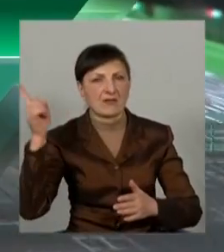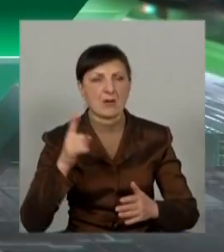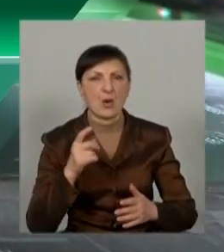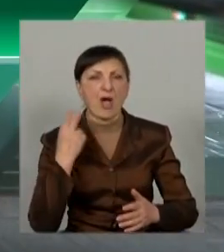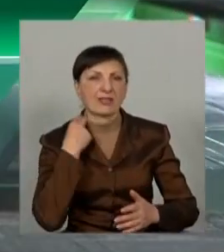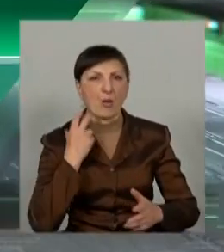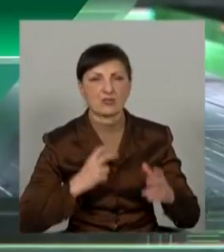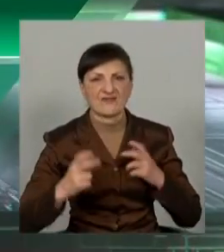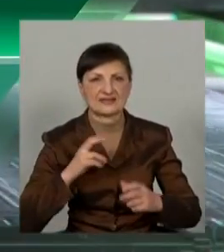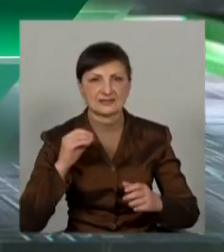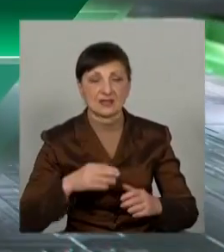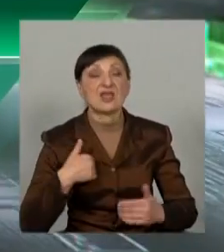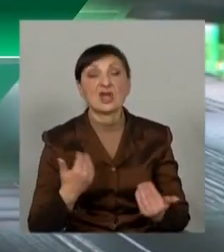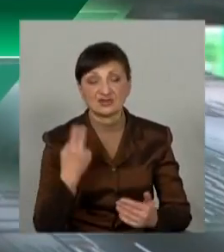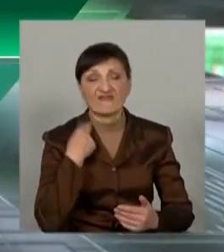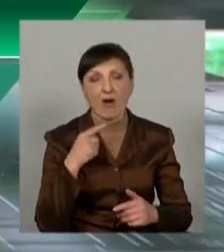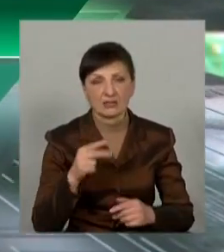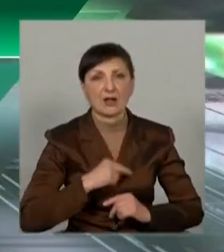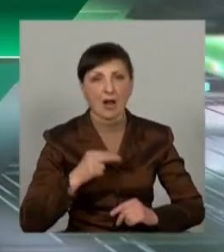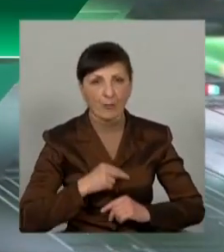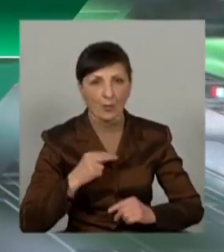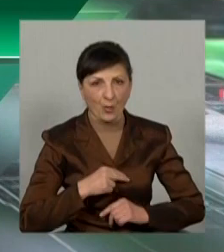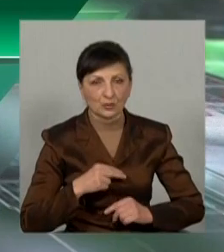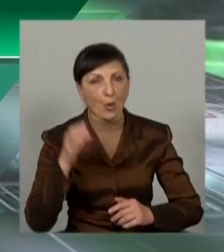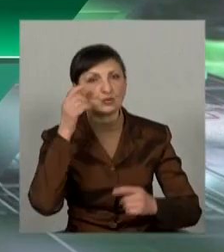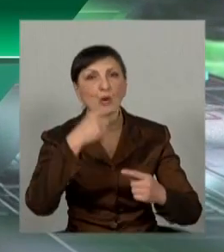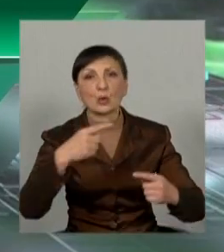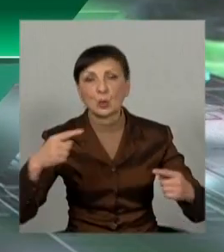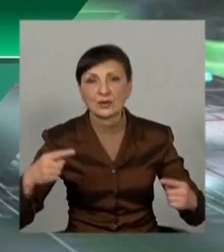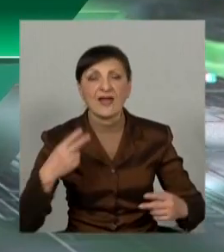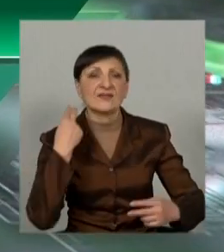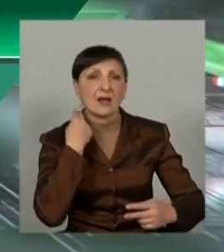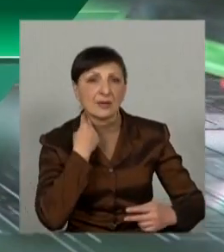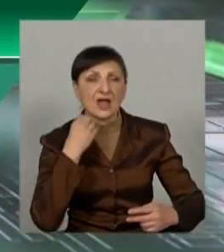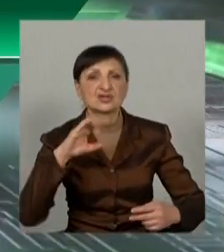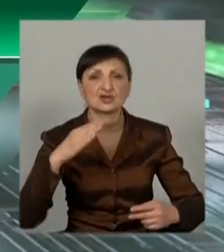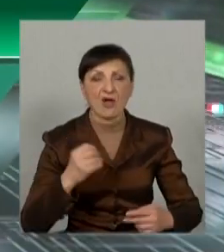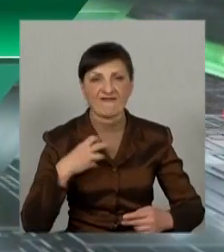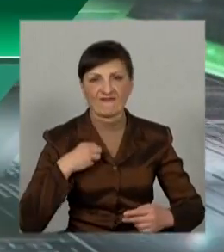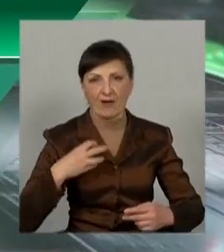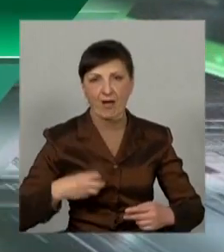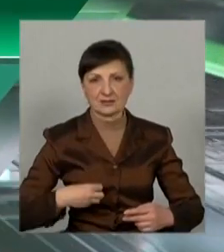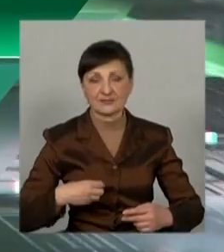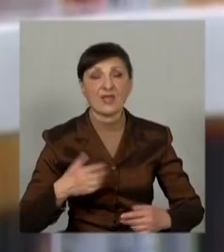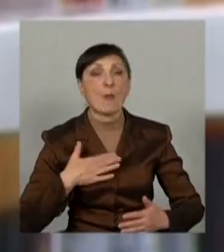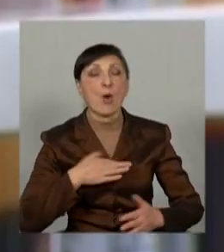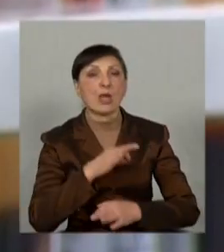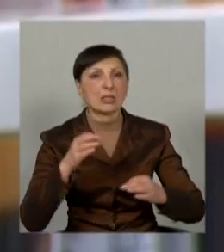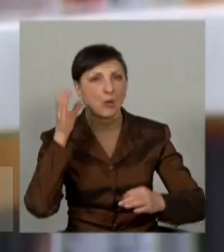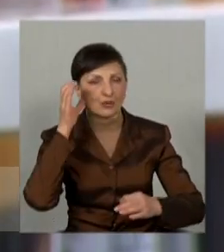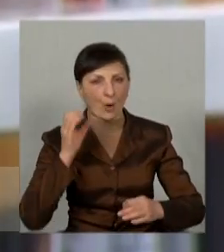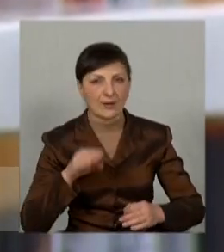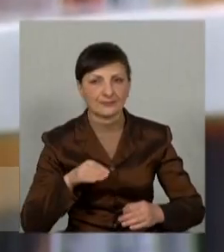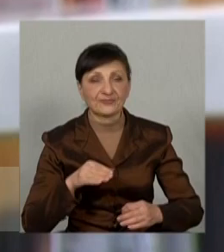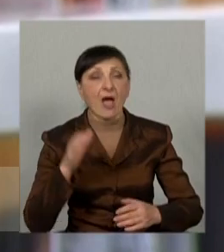В настоящее время нахожусь в Англии, работаю совместно с другими учеными из Великобритании, США и Франции над научными проектами. Словом,